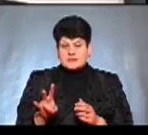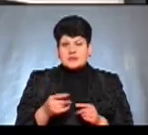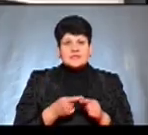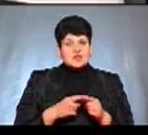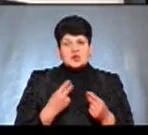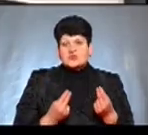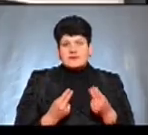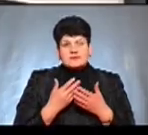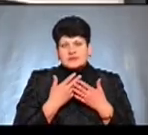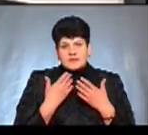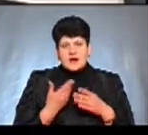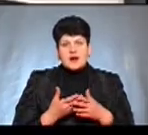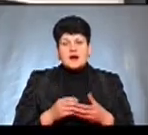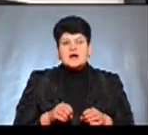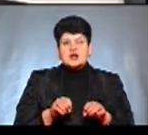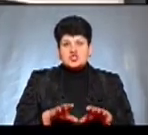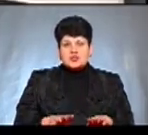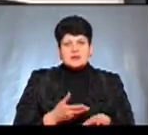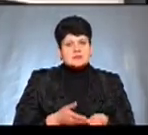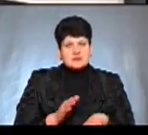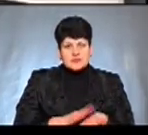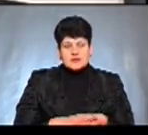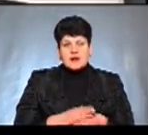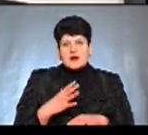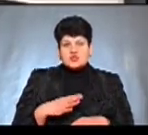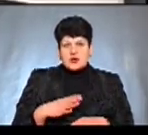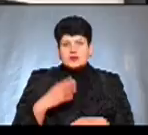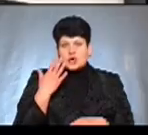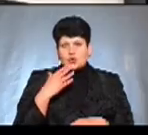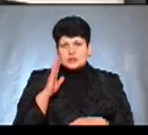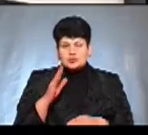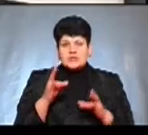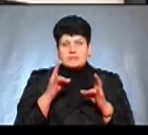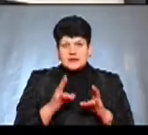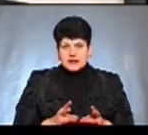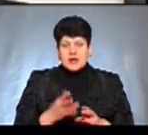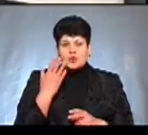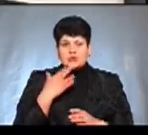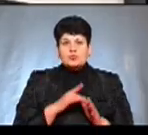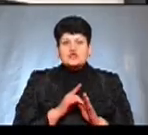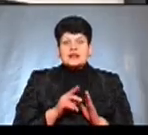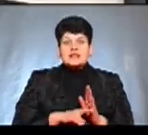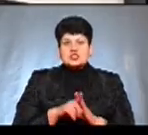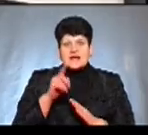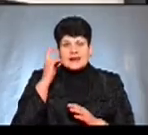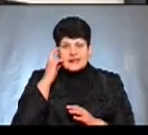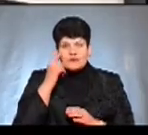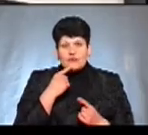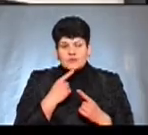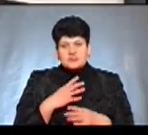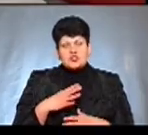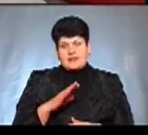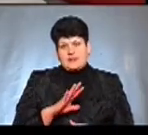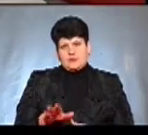було складне, але дуже відповідальне, тому що чекати, поки станеться біда, кров, і тоді про це і Київ почне говорити, і всі інші органи влади, ми чекати не